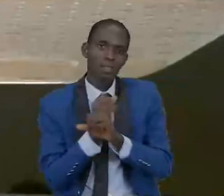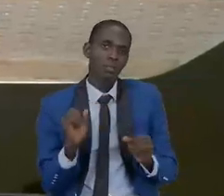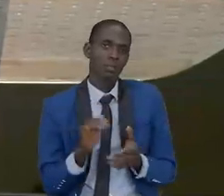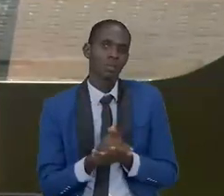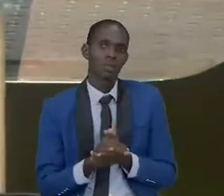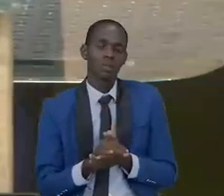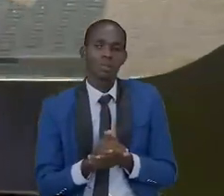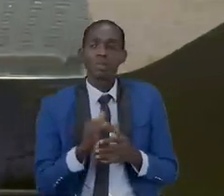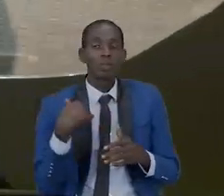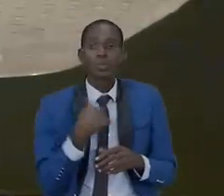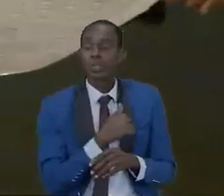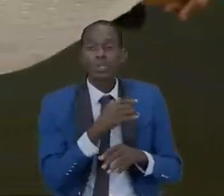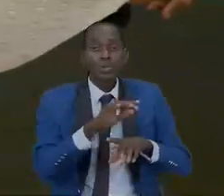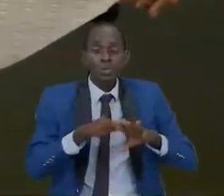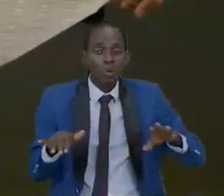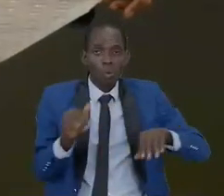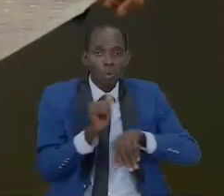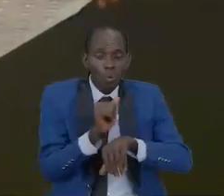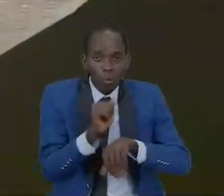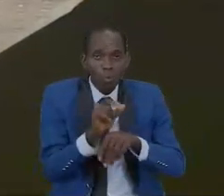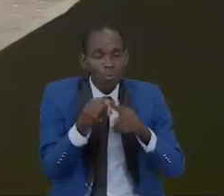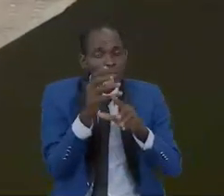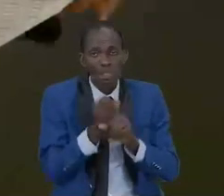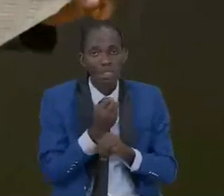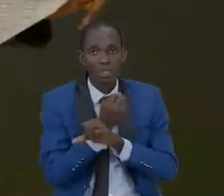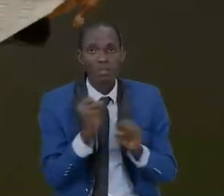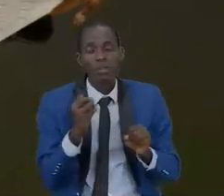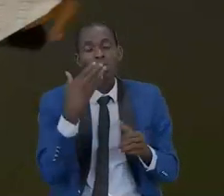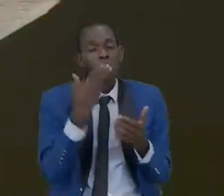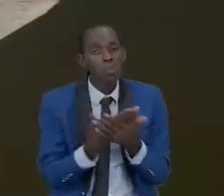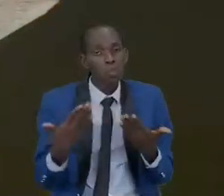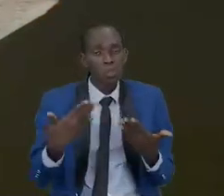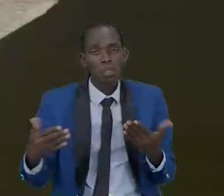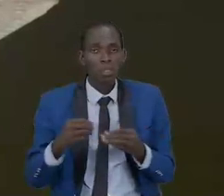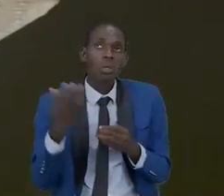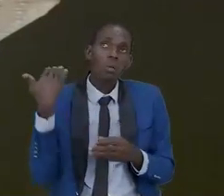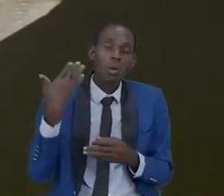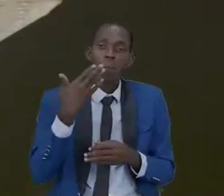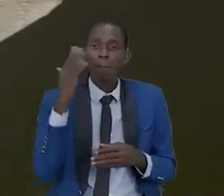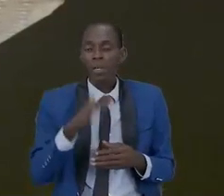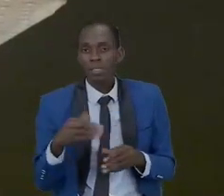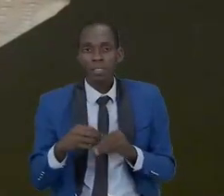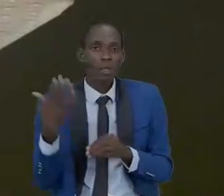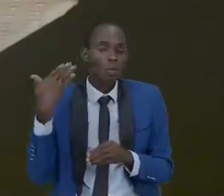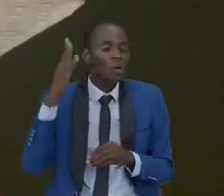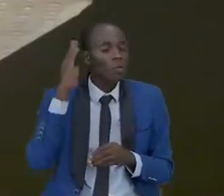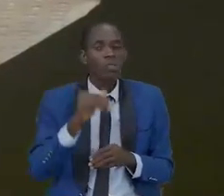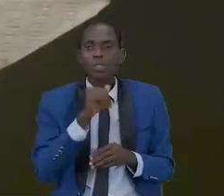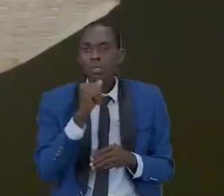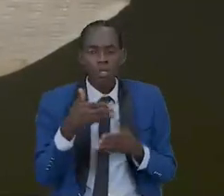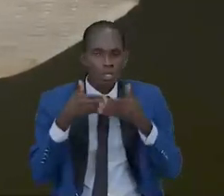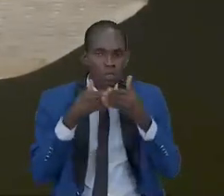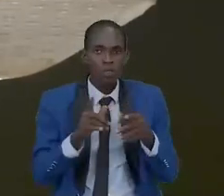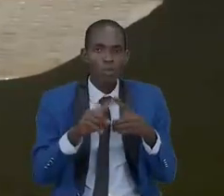ne peuvent pas procurer le bonnes choses qu'il a accompli dans le péché les mauvaises choses qu'il a compris dans le passé ne peut pas l'empêcher